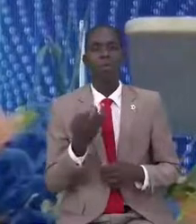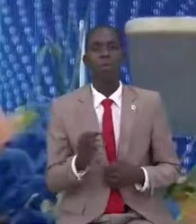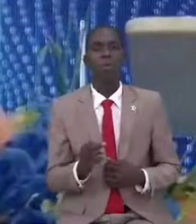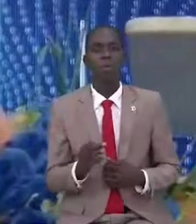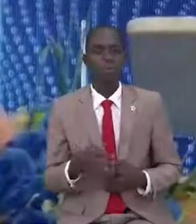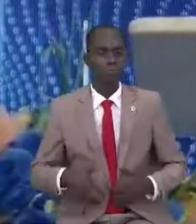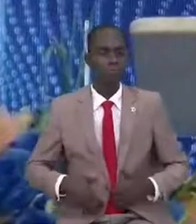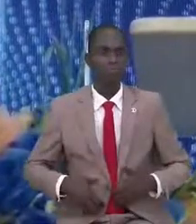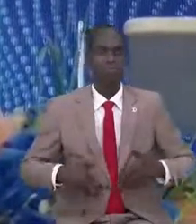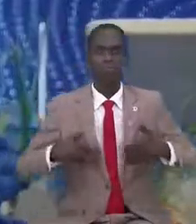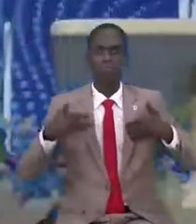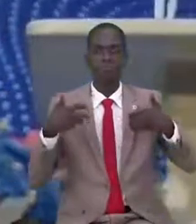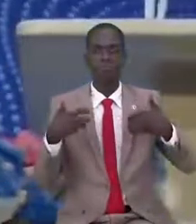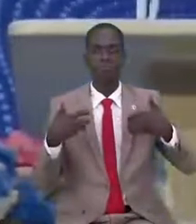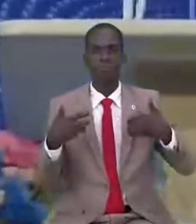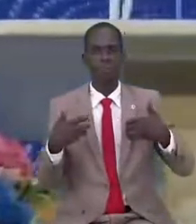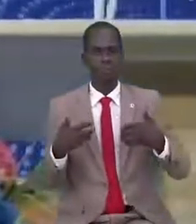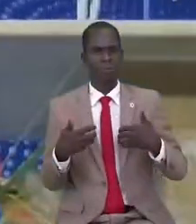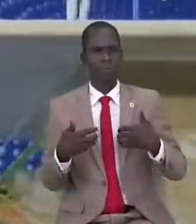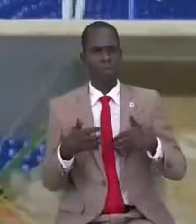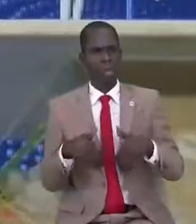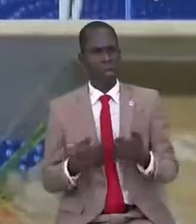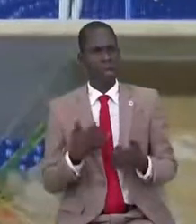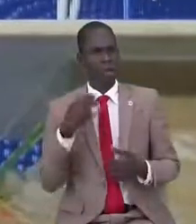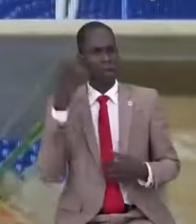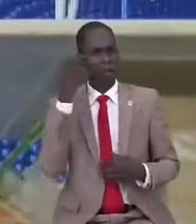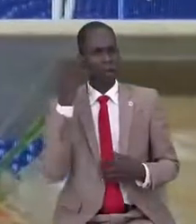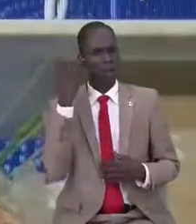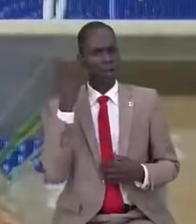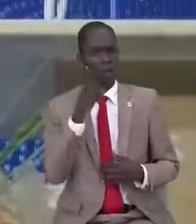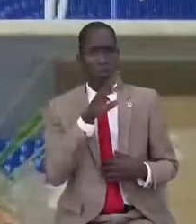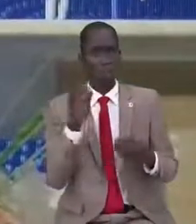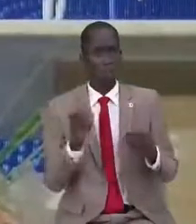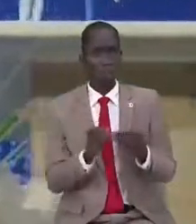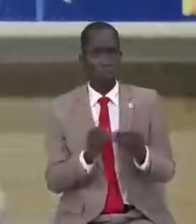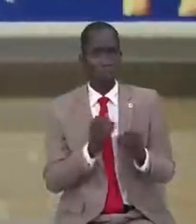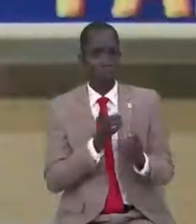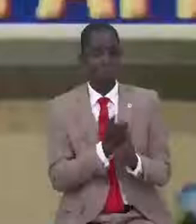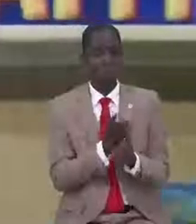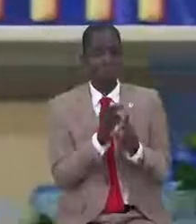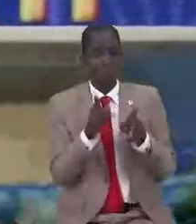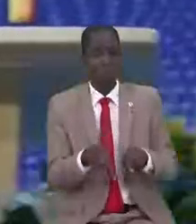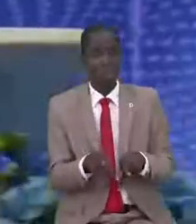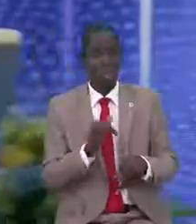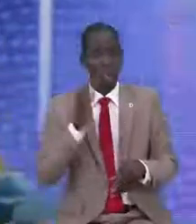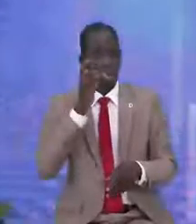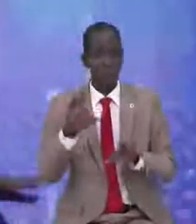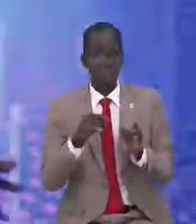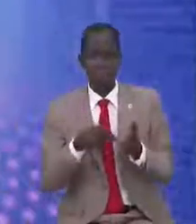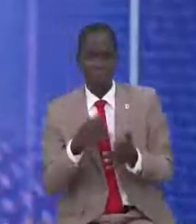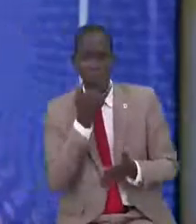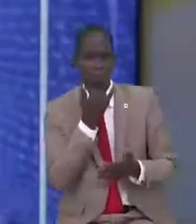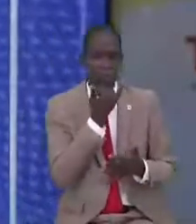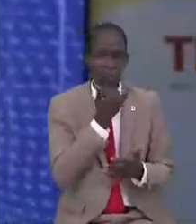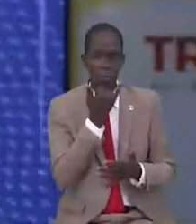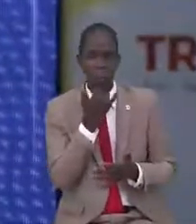de colère. Et pourquoi? Comment? Moi, j'ai appris que tu n'es plus transparent. J'ai appris que tu as fait ceci,